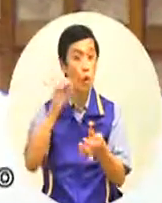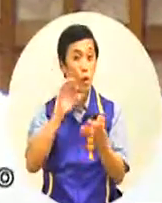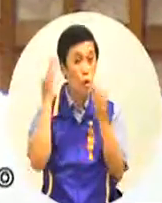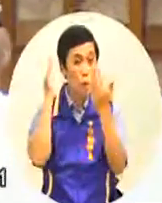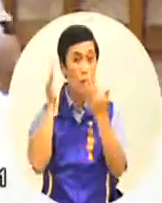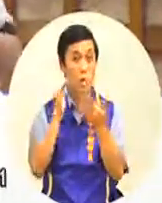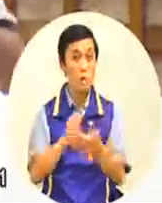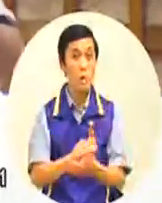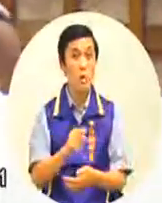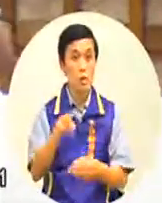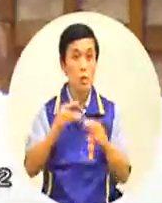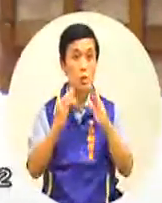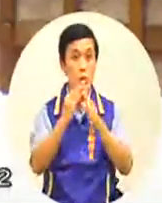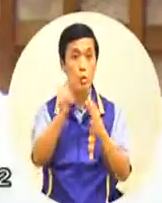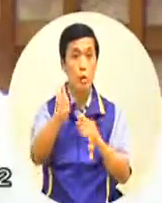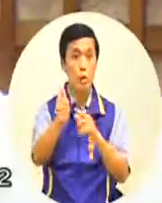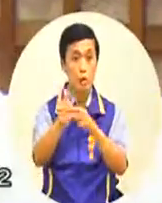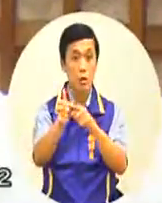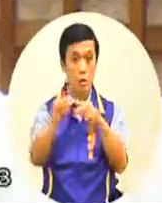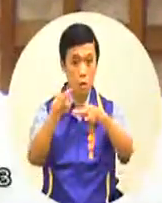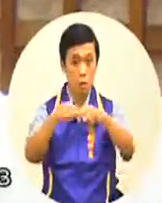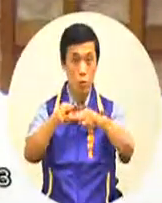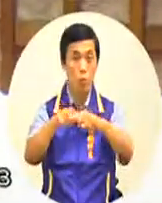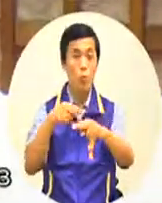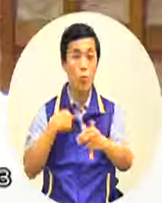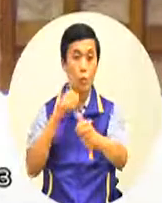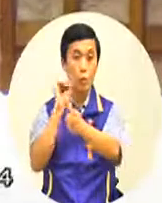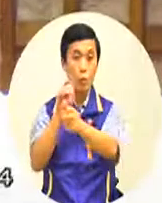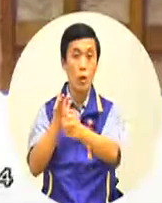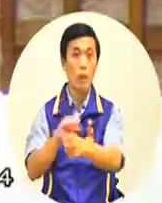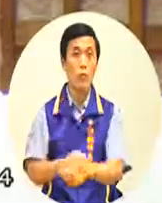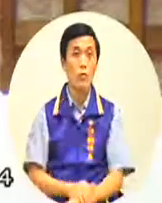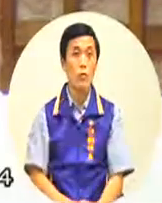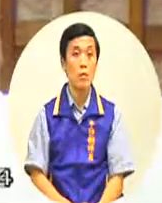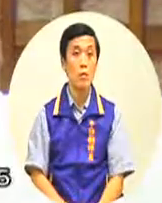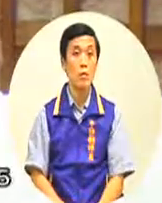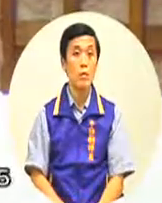抽痰， 局长请坐啦，我来讲啦吼。 是。 咱呢，